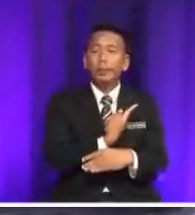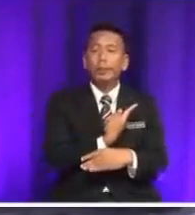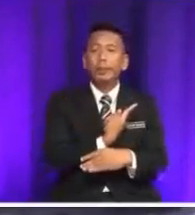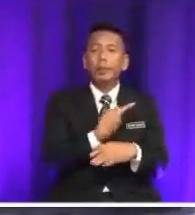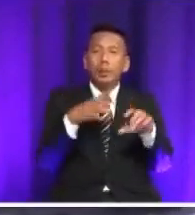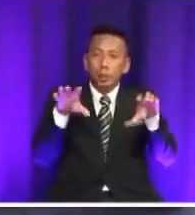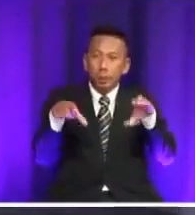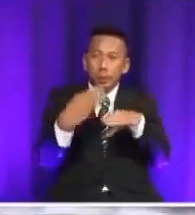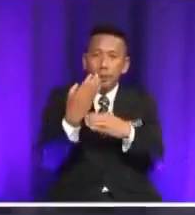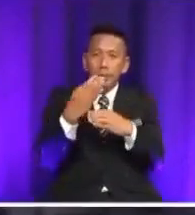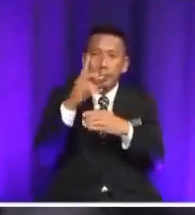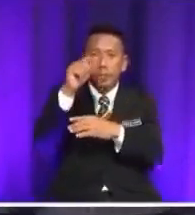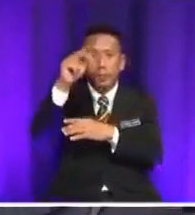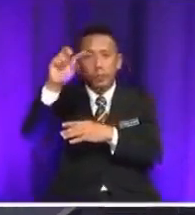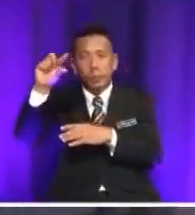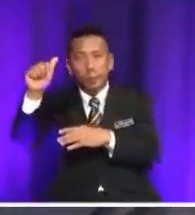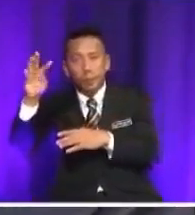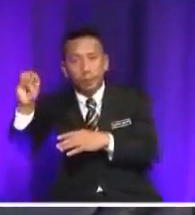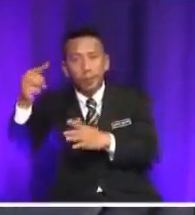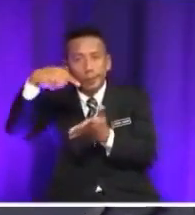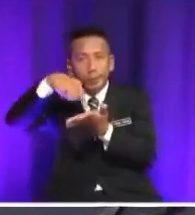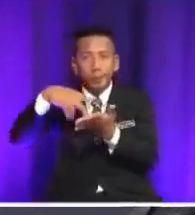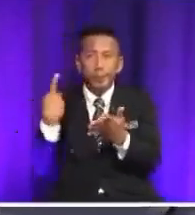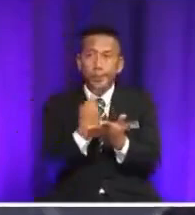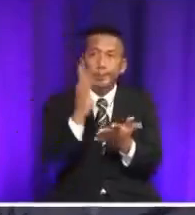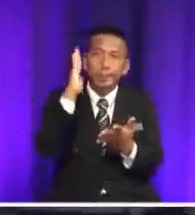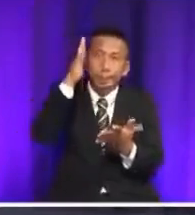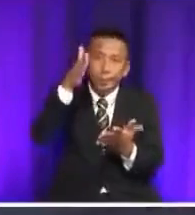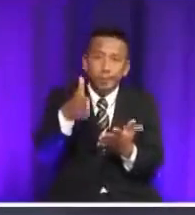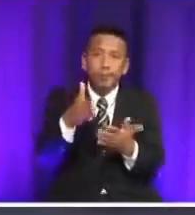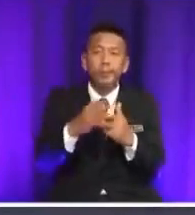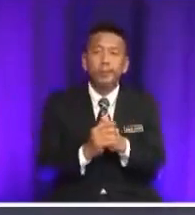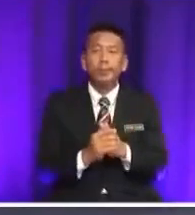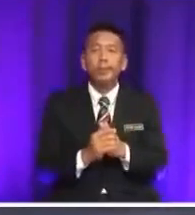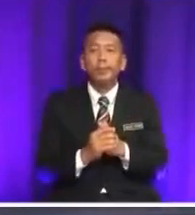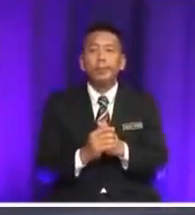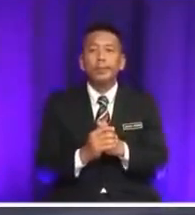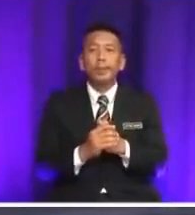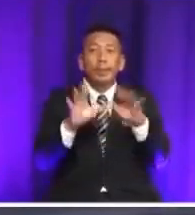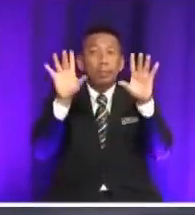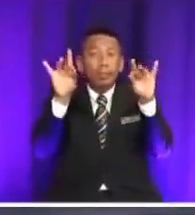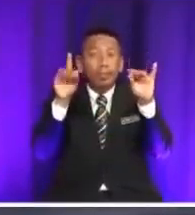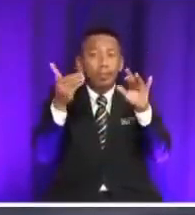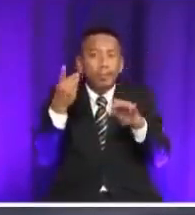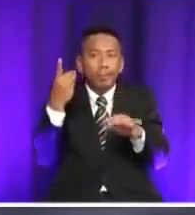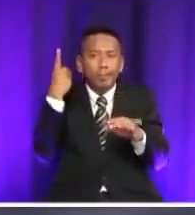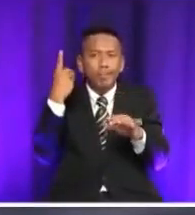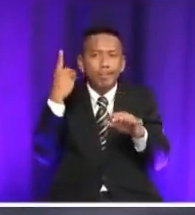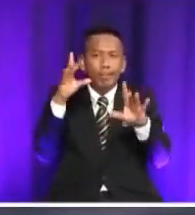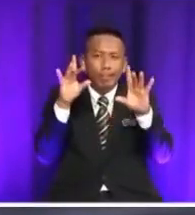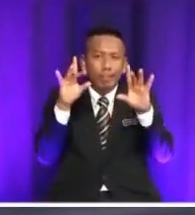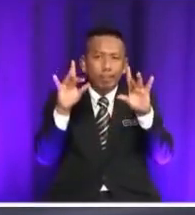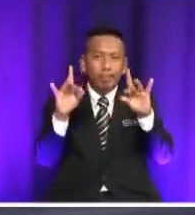buat tangga kita akan kita akan gamkan dulu kita